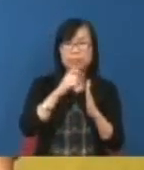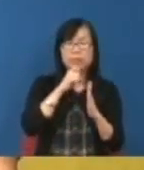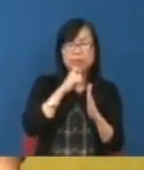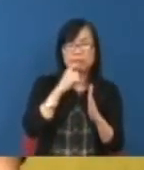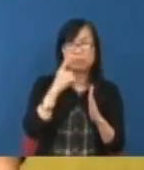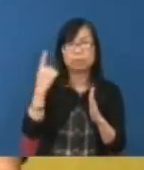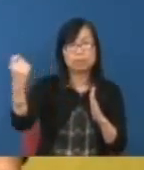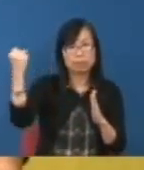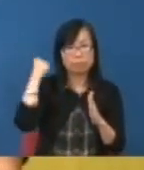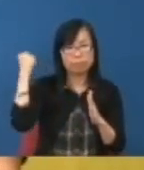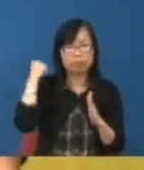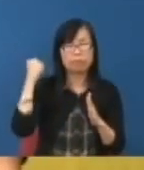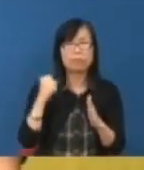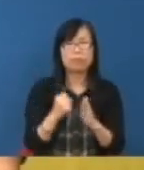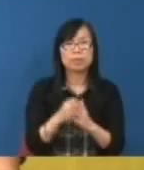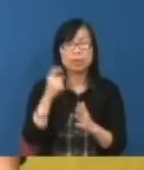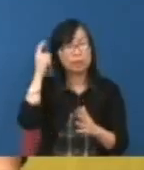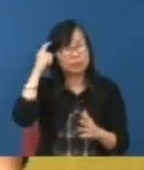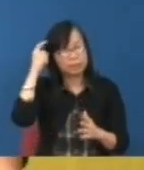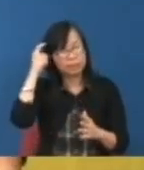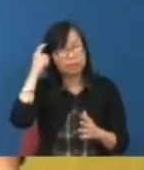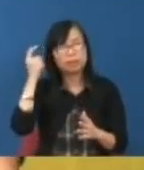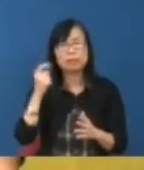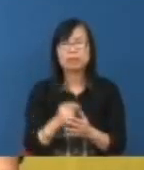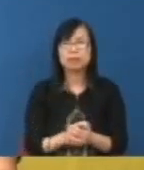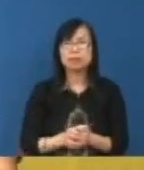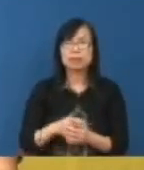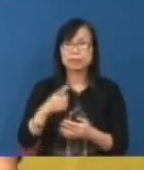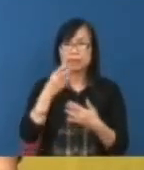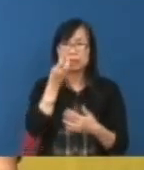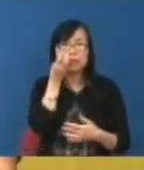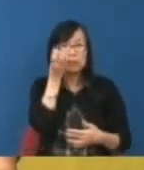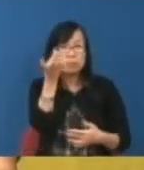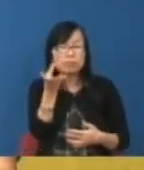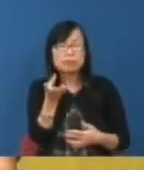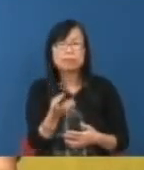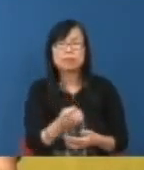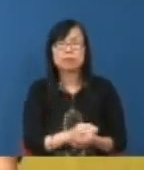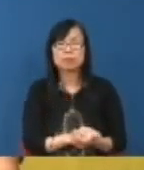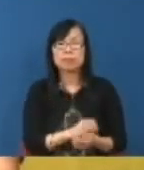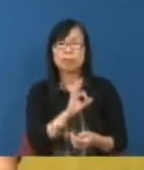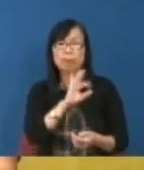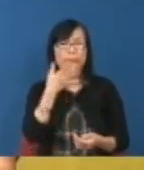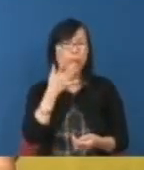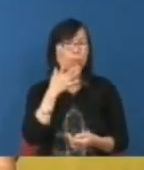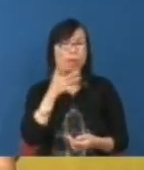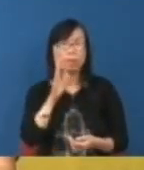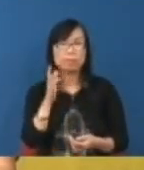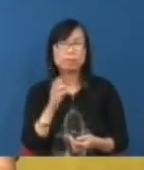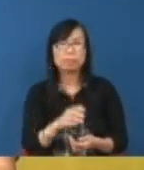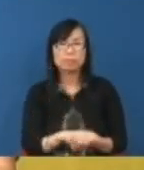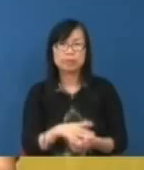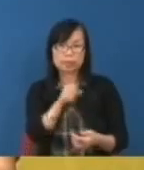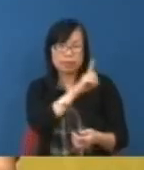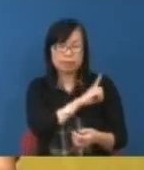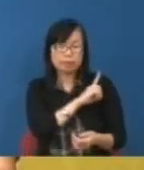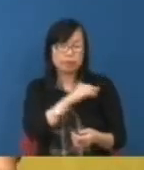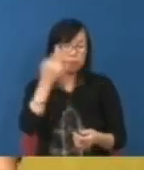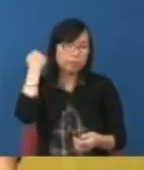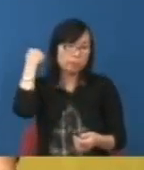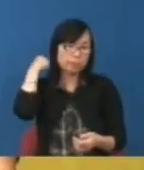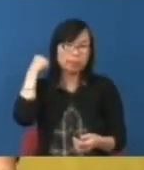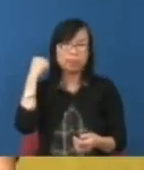種能力，或者有冇一種意識就係話，其實依一種歧視唔單止係無理的，甚至這種歧視本身背後